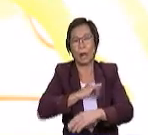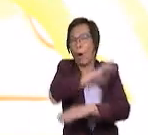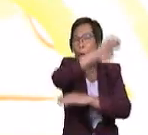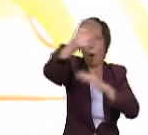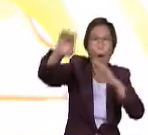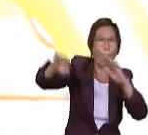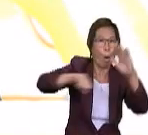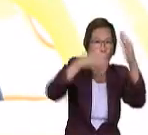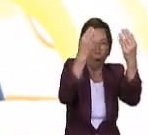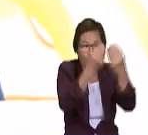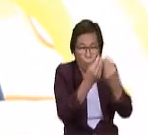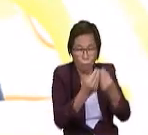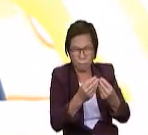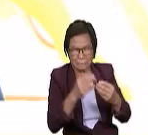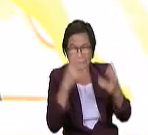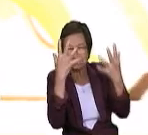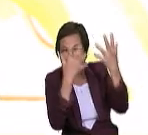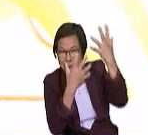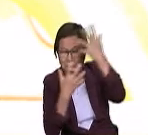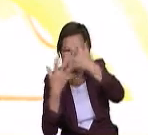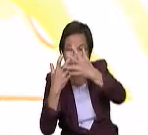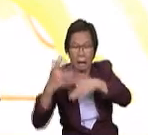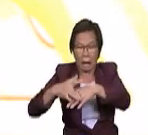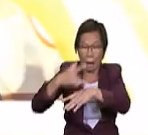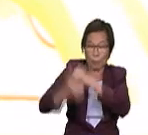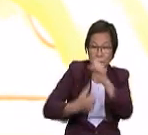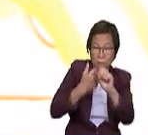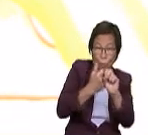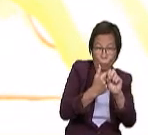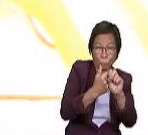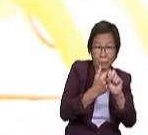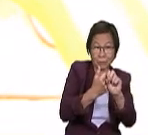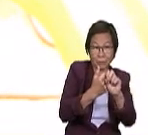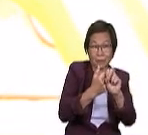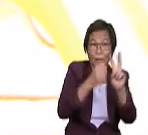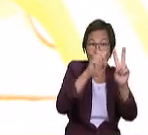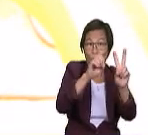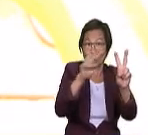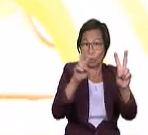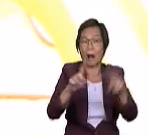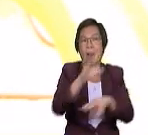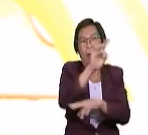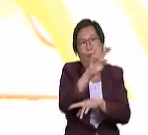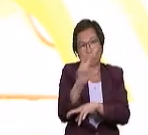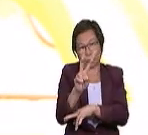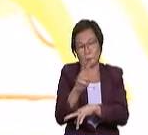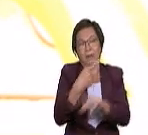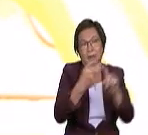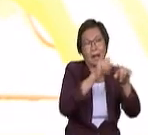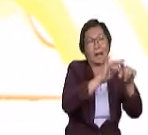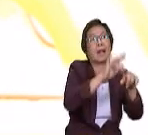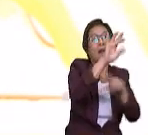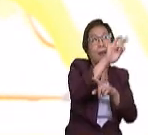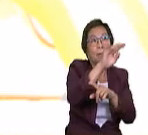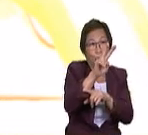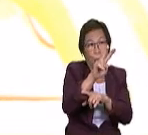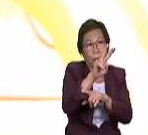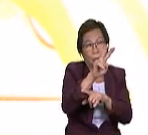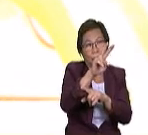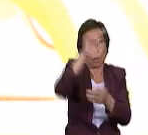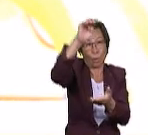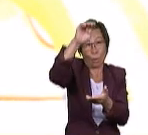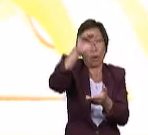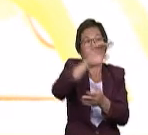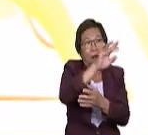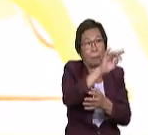numbers, kind of confusing. Pada awal tahun, 82. So, dari 82 ni,